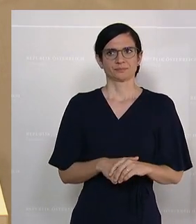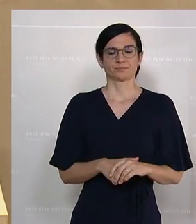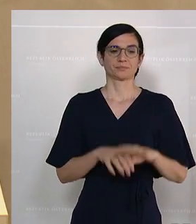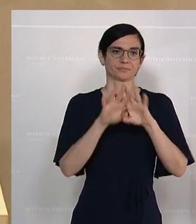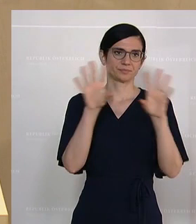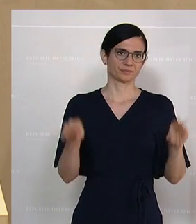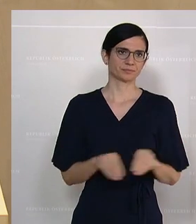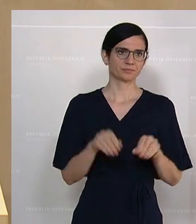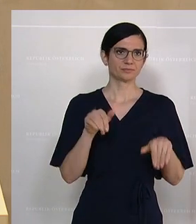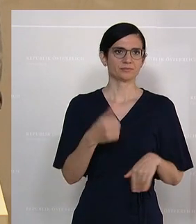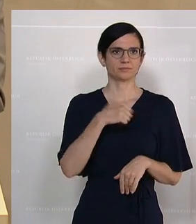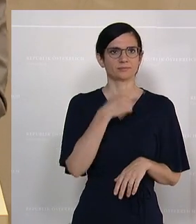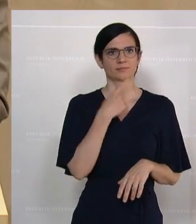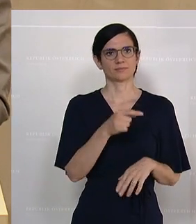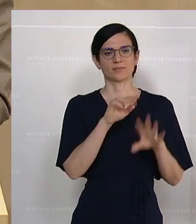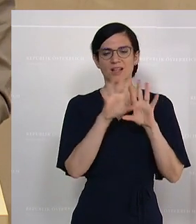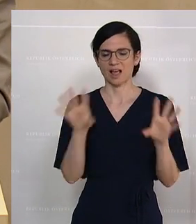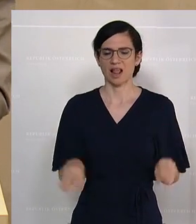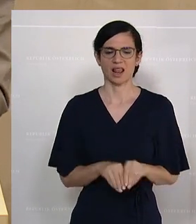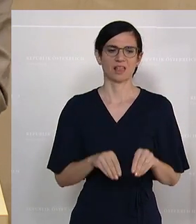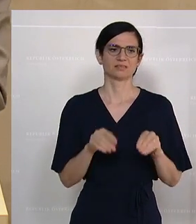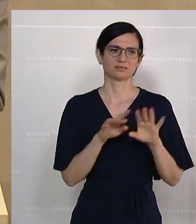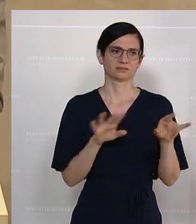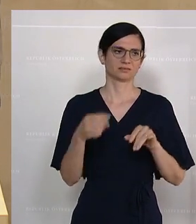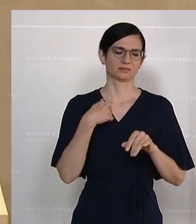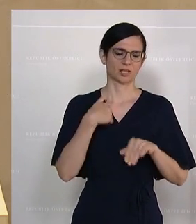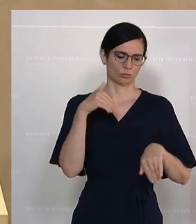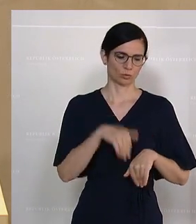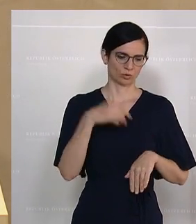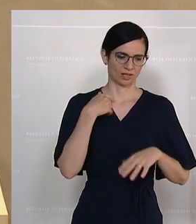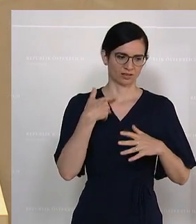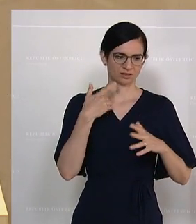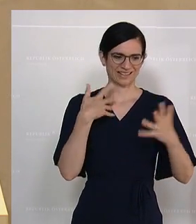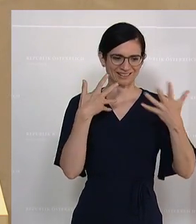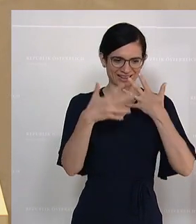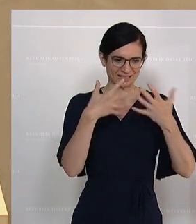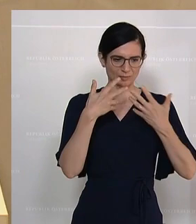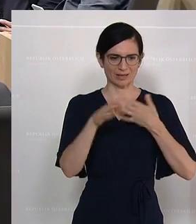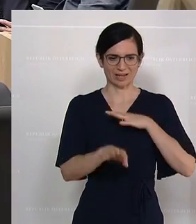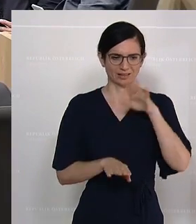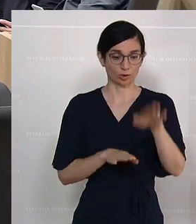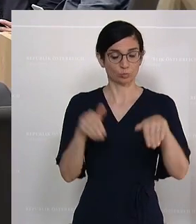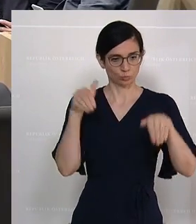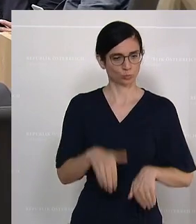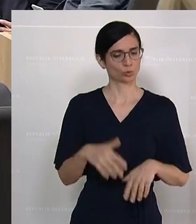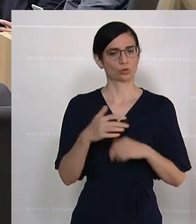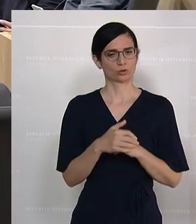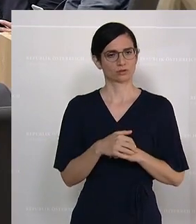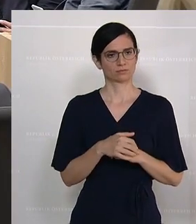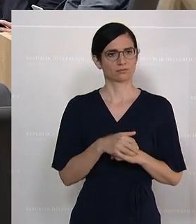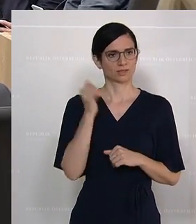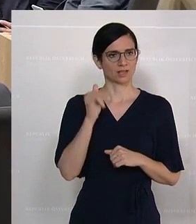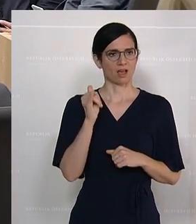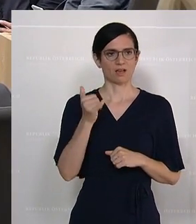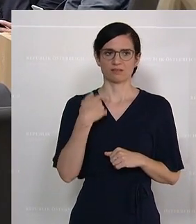insgesamt muss man sagen dass wir alle miteinander zukünftig einen großen transparent schritt nach vorne gehen müssen das tun wir auch wir